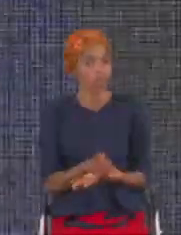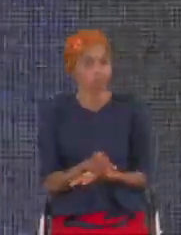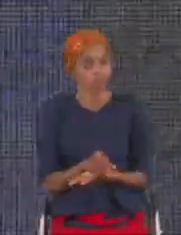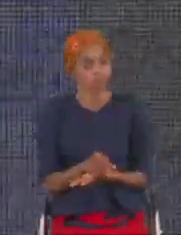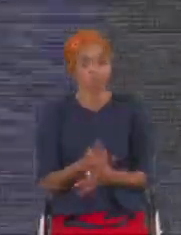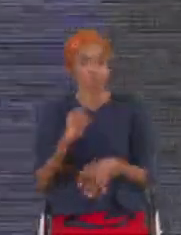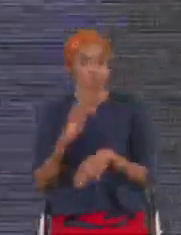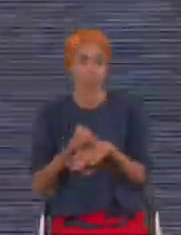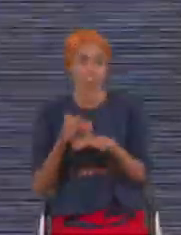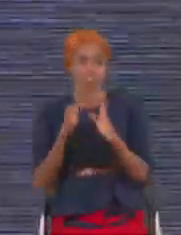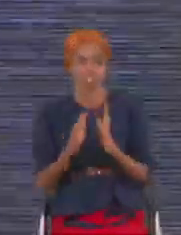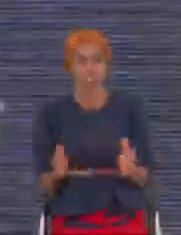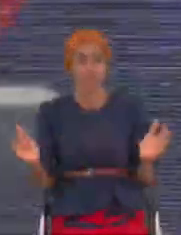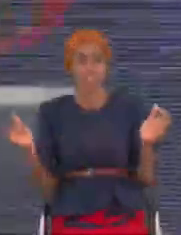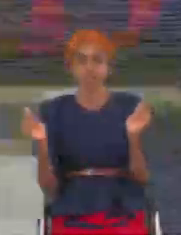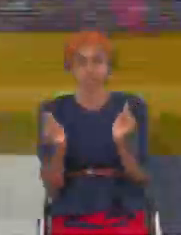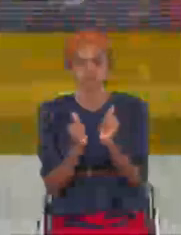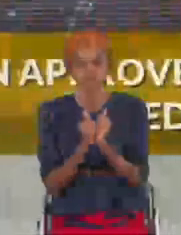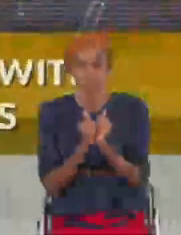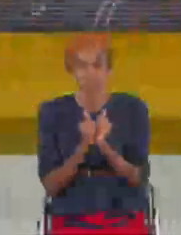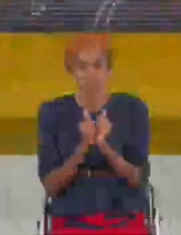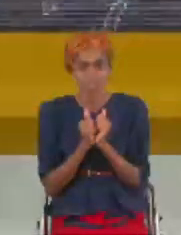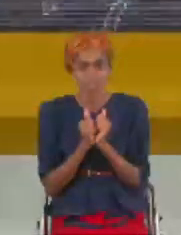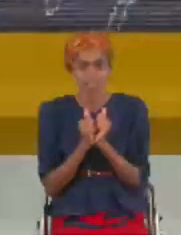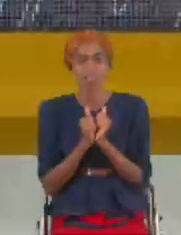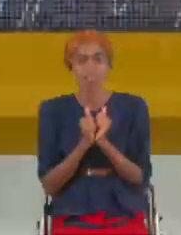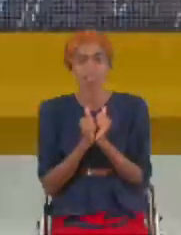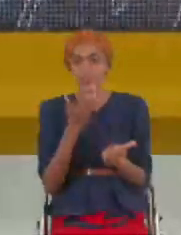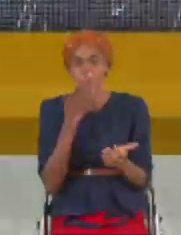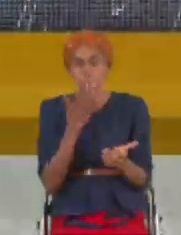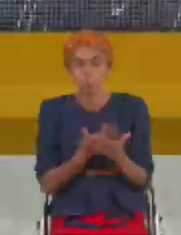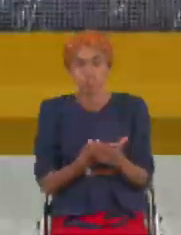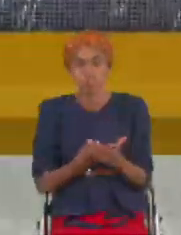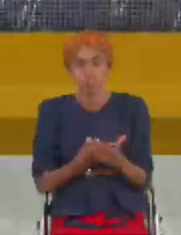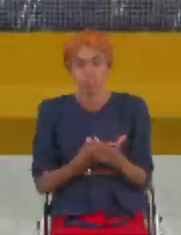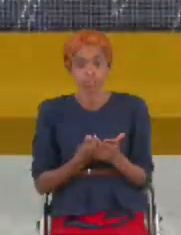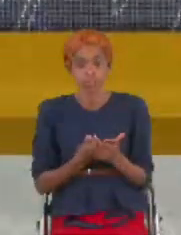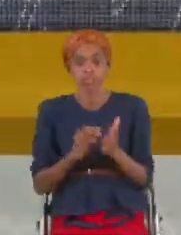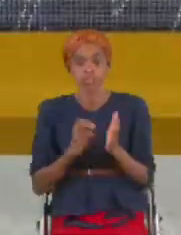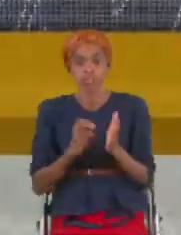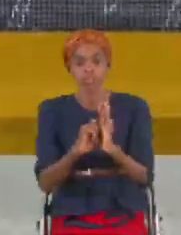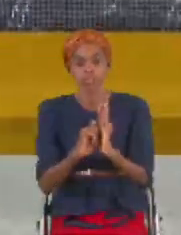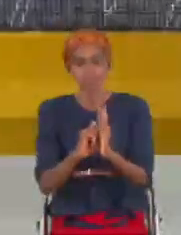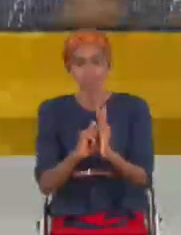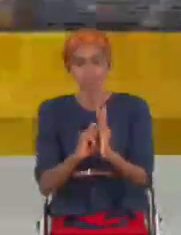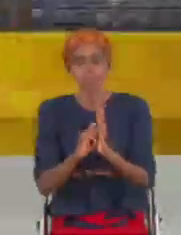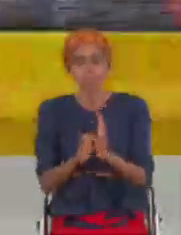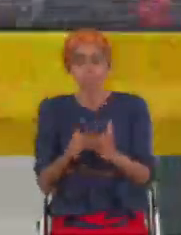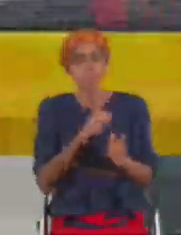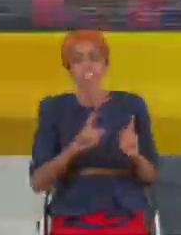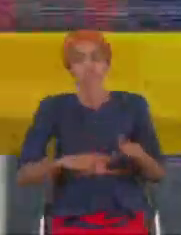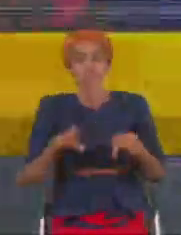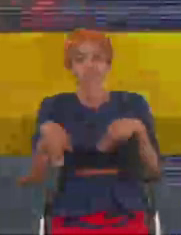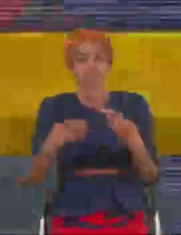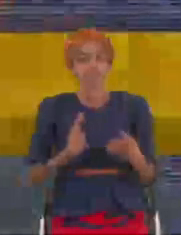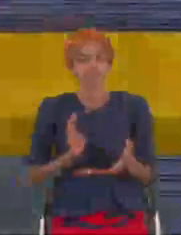prouver un ministre a prouvé avec les modèles accrédités dieu nous donne des modèles